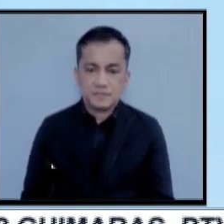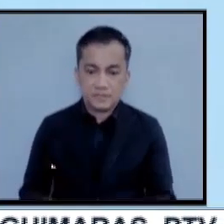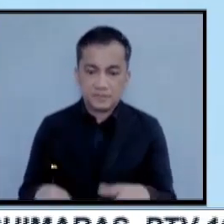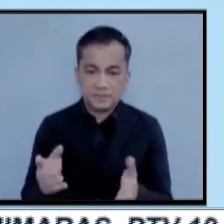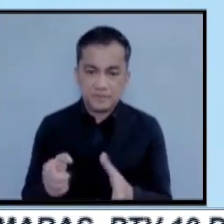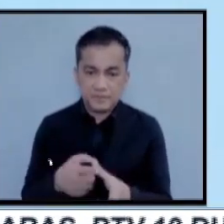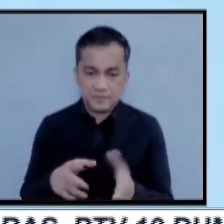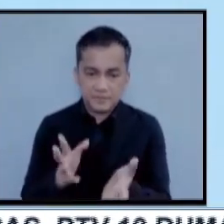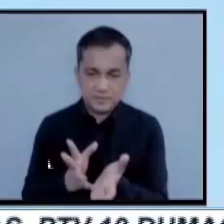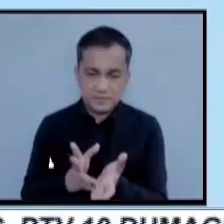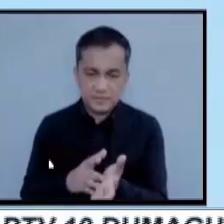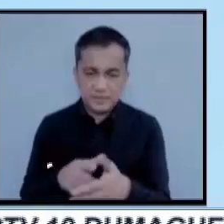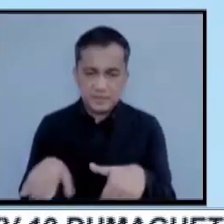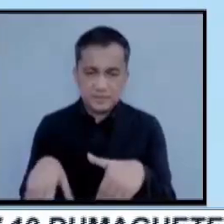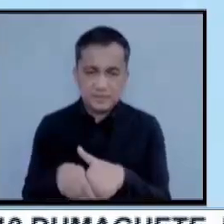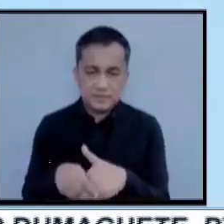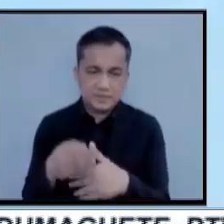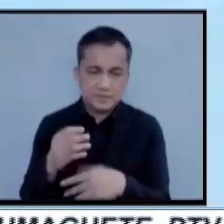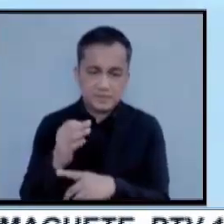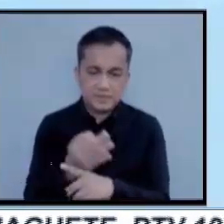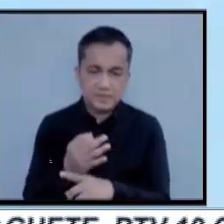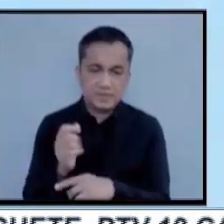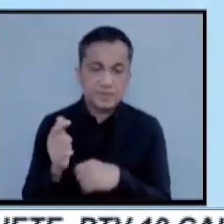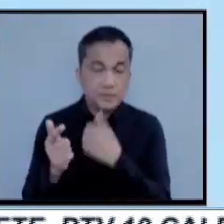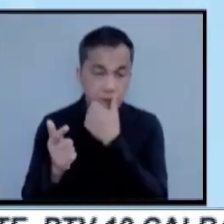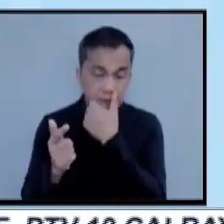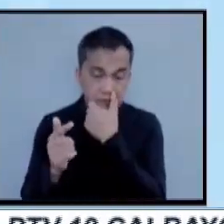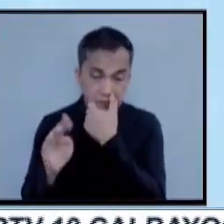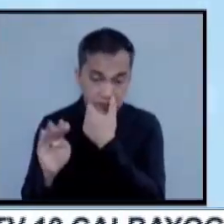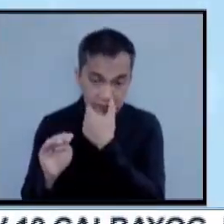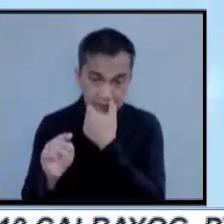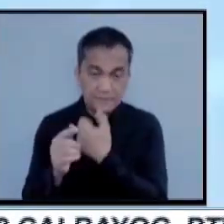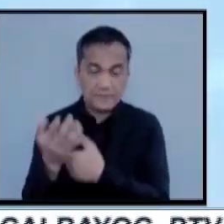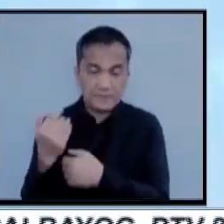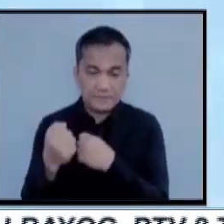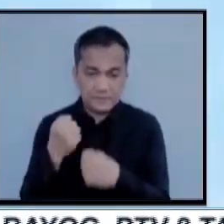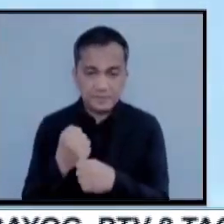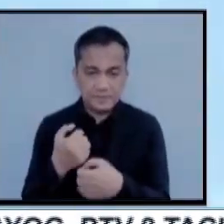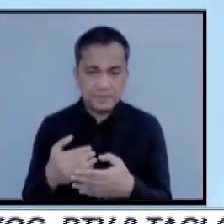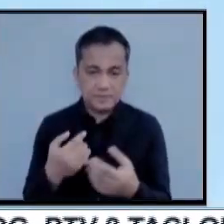at Rambo noong February 14 last year bago nila idinaos ang kanilang